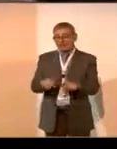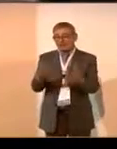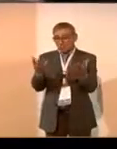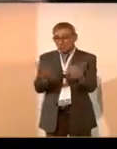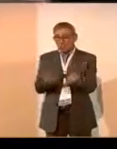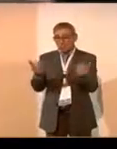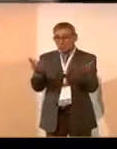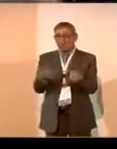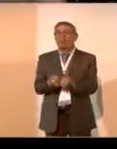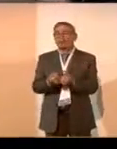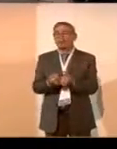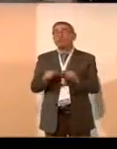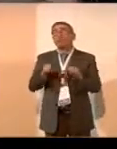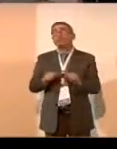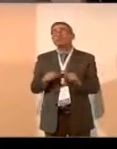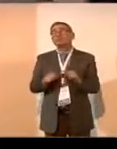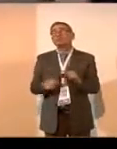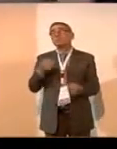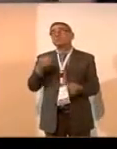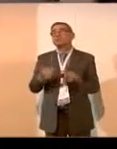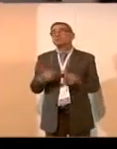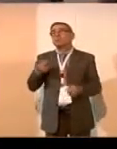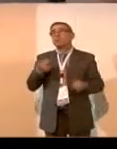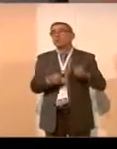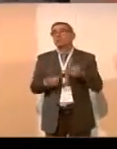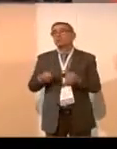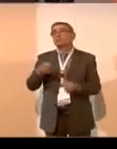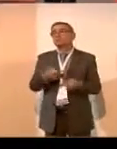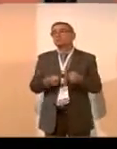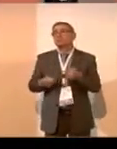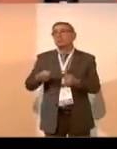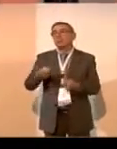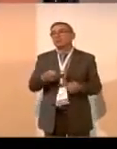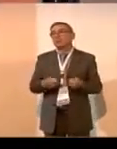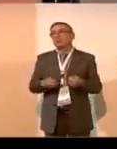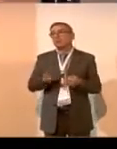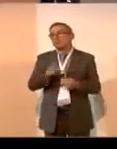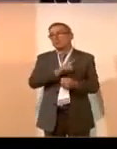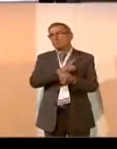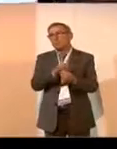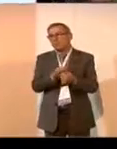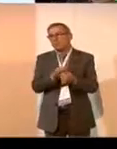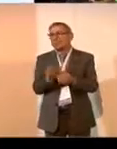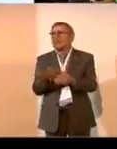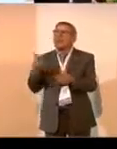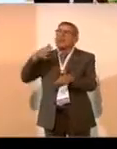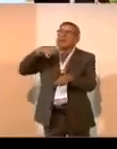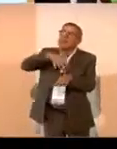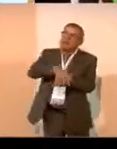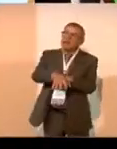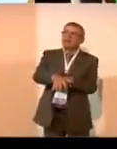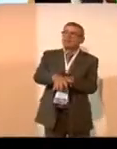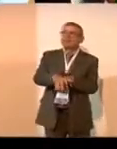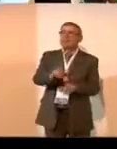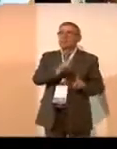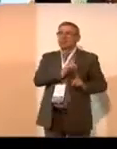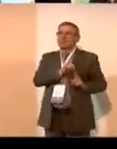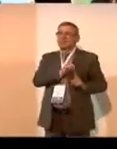concreta che si riesca a decidere delle cooperazioni rafforzate che effettivamente integrino le nostre capacità di